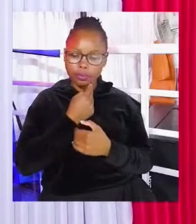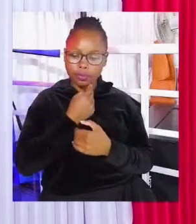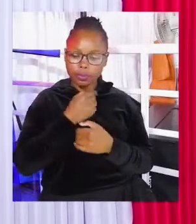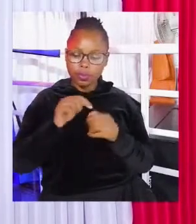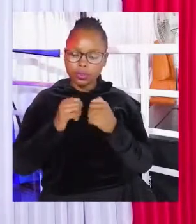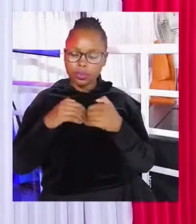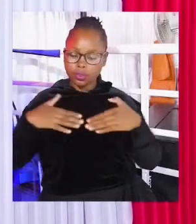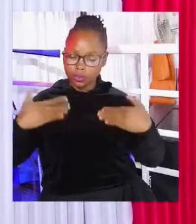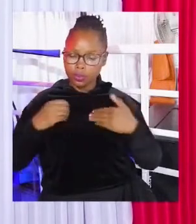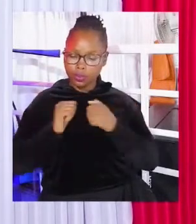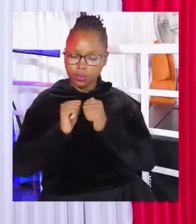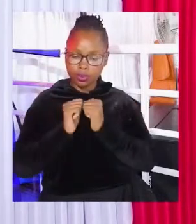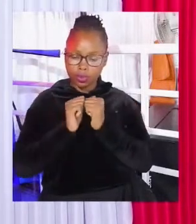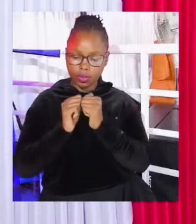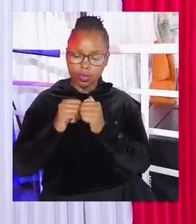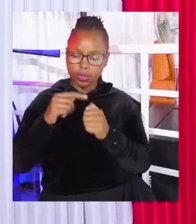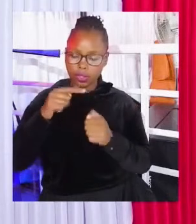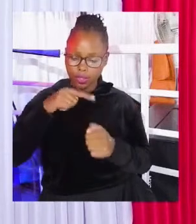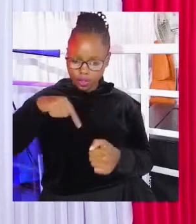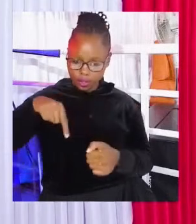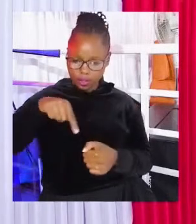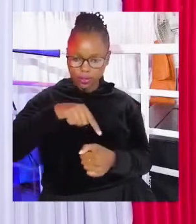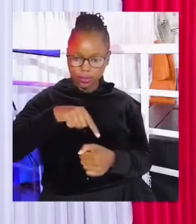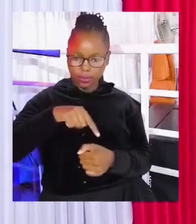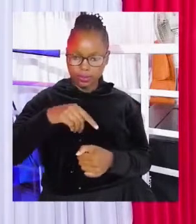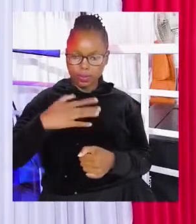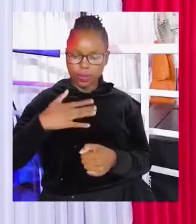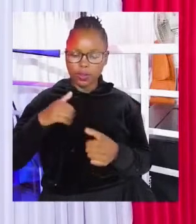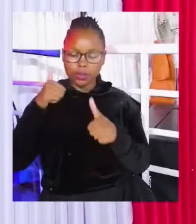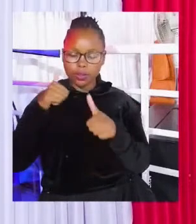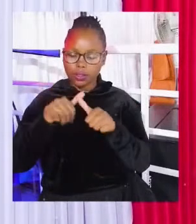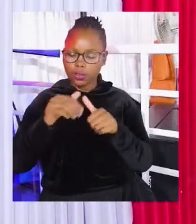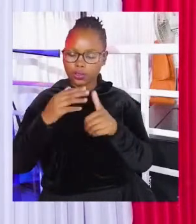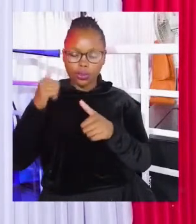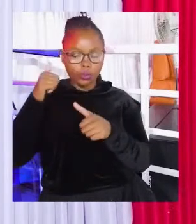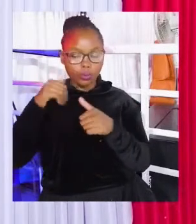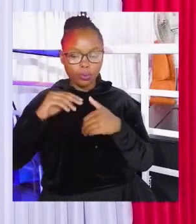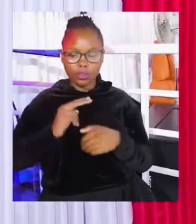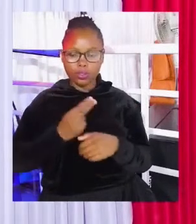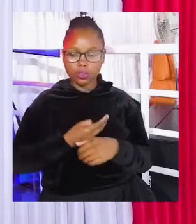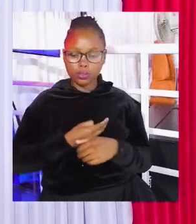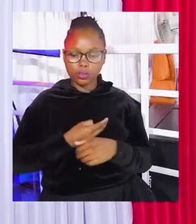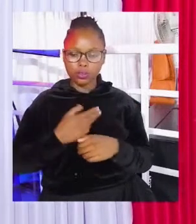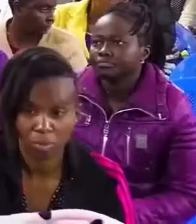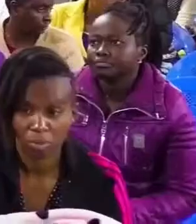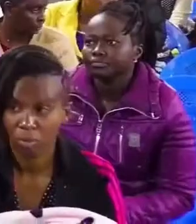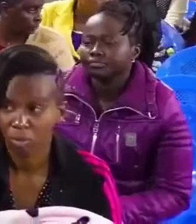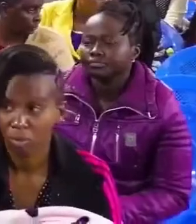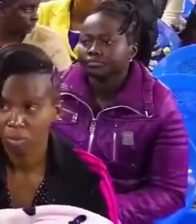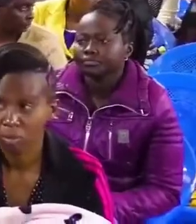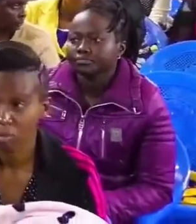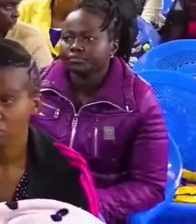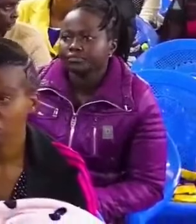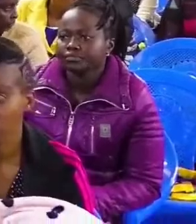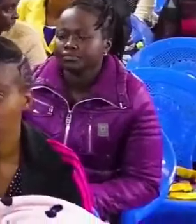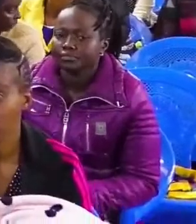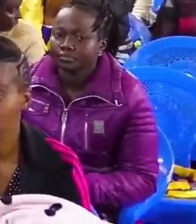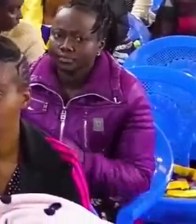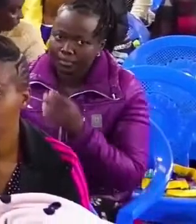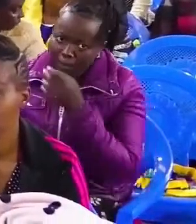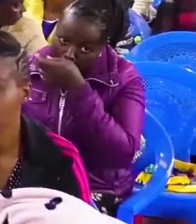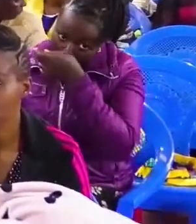idhwe Neto akena nego toririkana Netuwake na agai. Ni The Ophiras